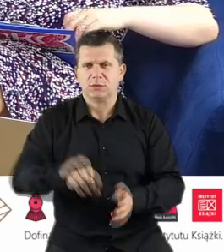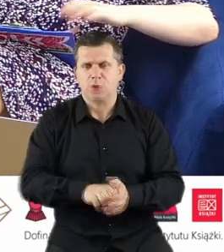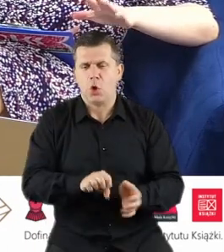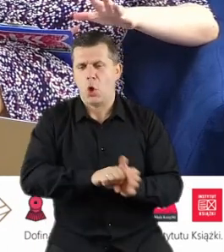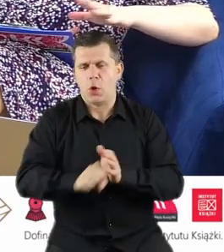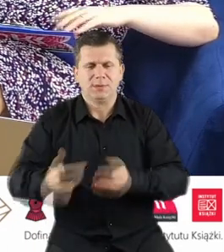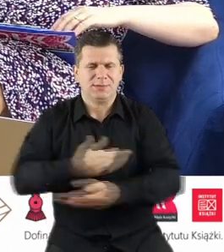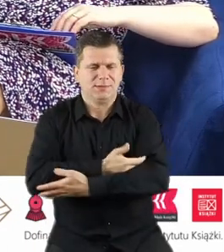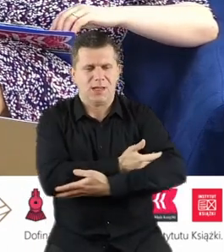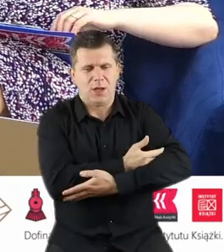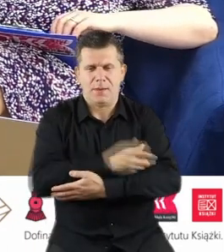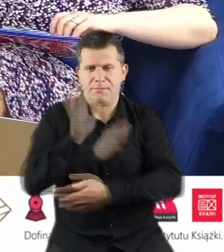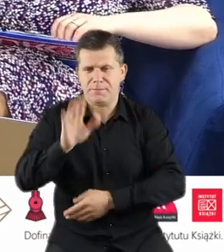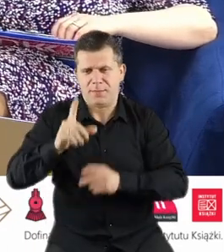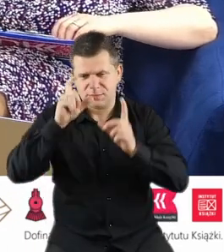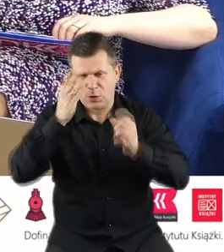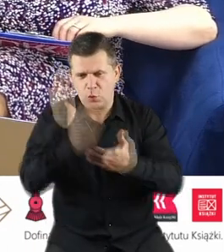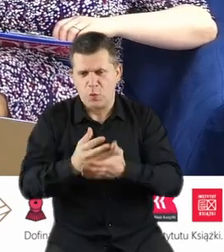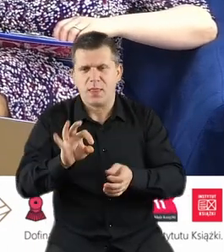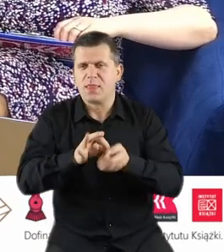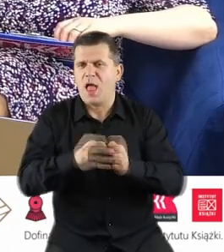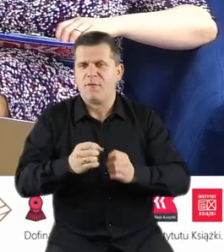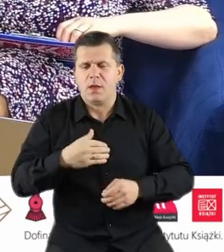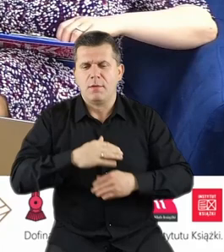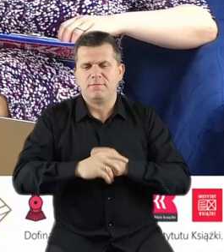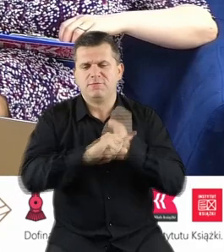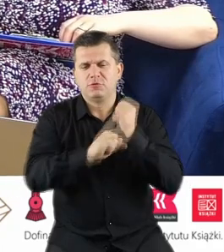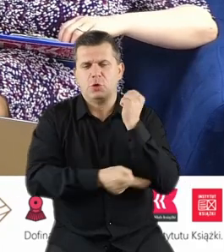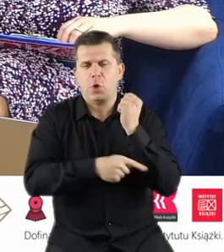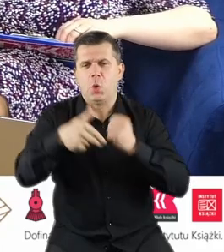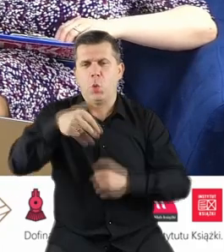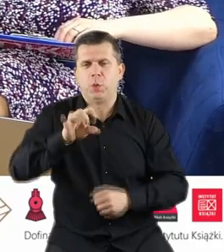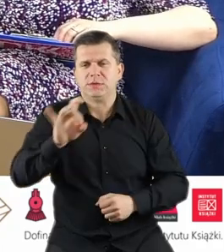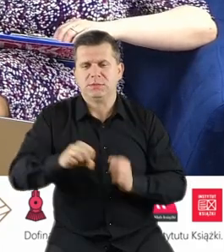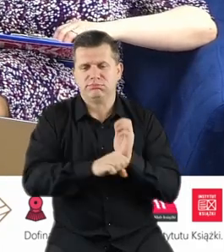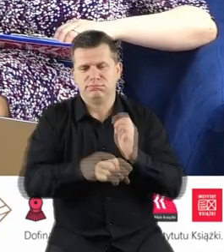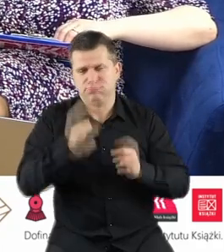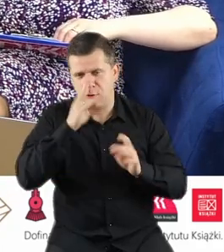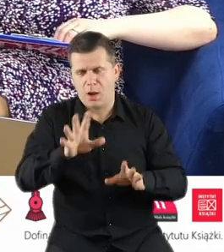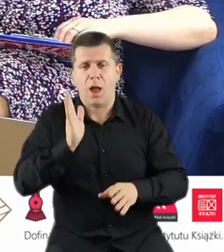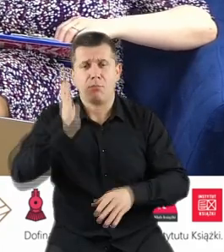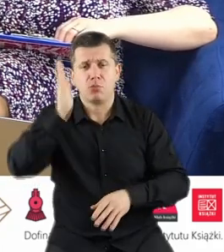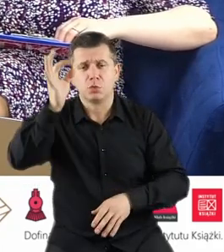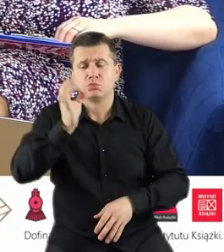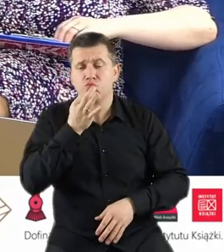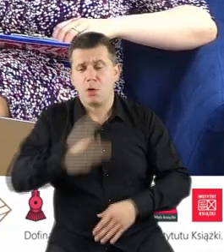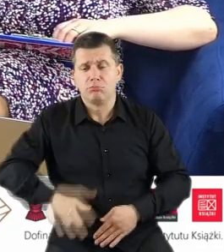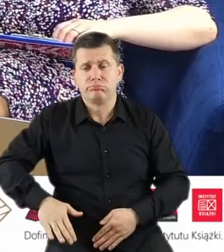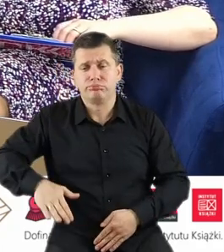wrzucają zdjęcia już z Tak. USG swoich dzieci. Później młodzież, żeby mieć